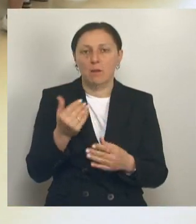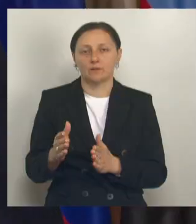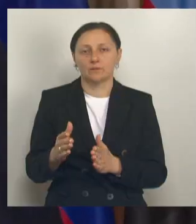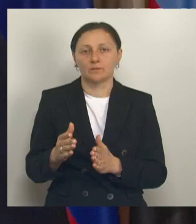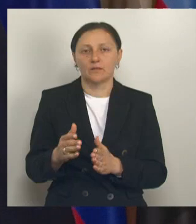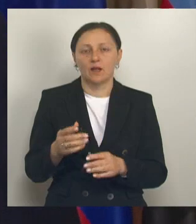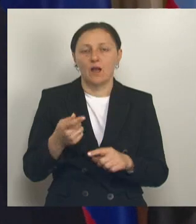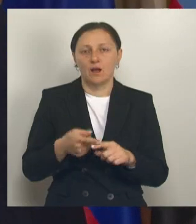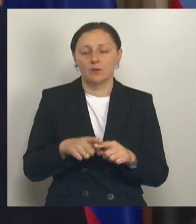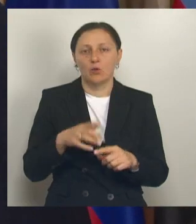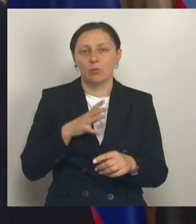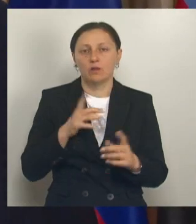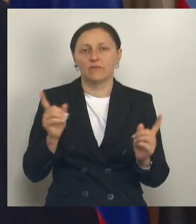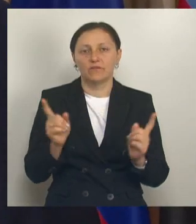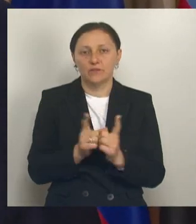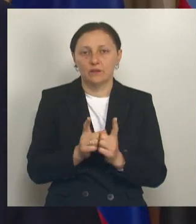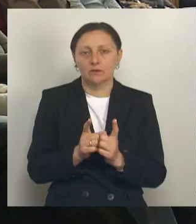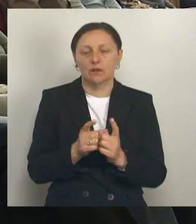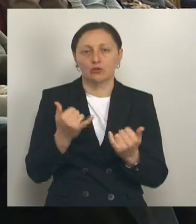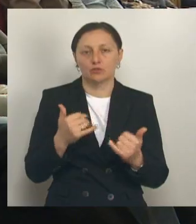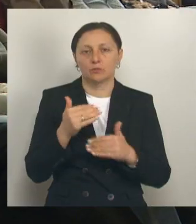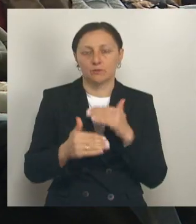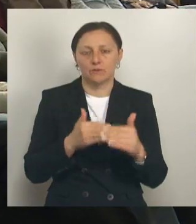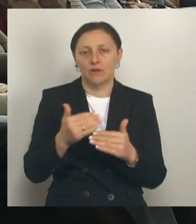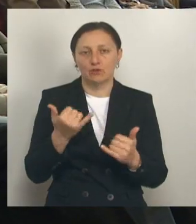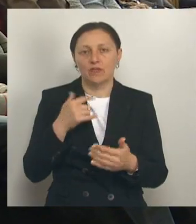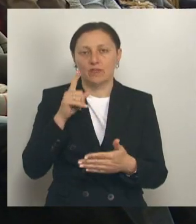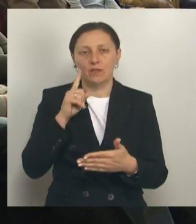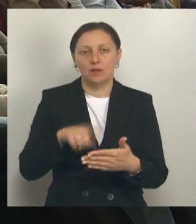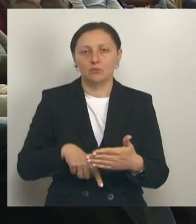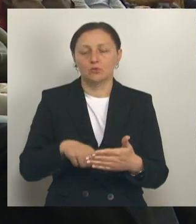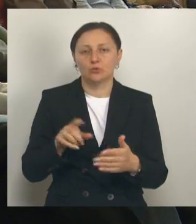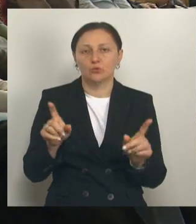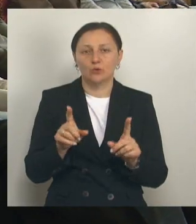налажено Это большой продвижение поэтому история